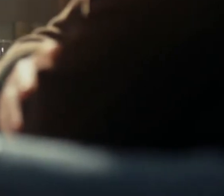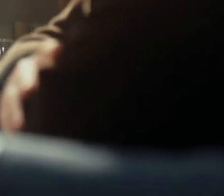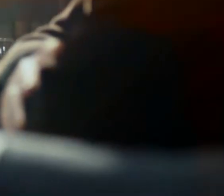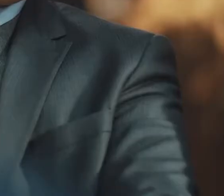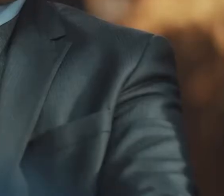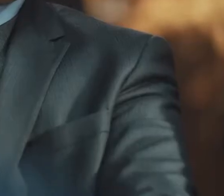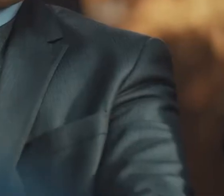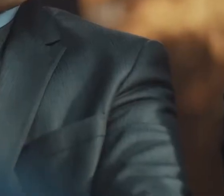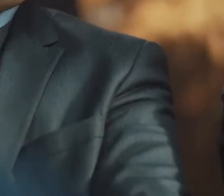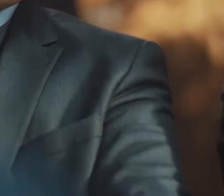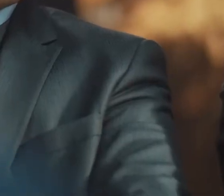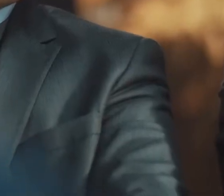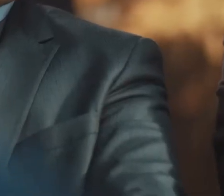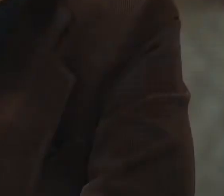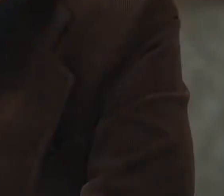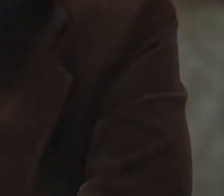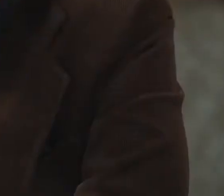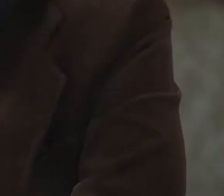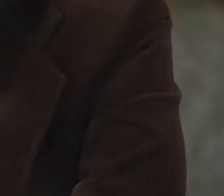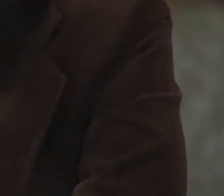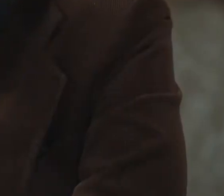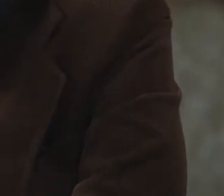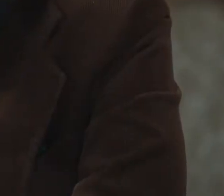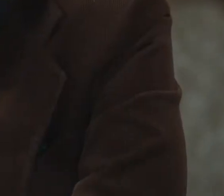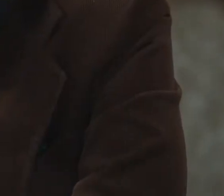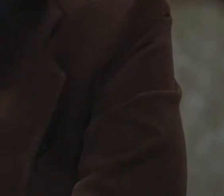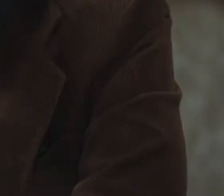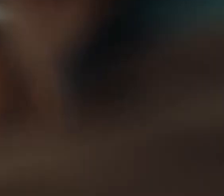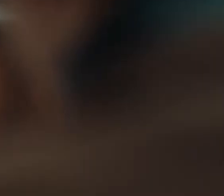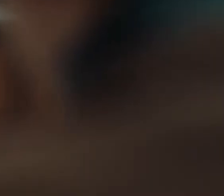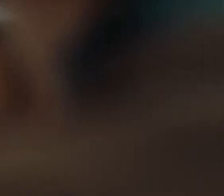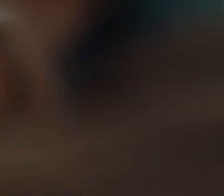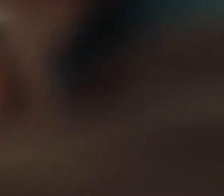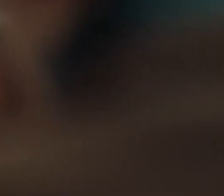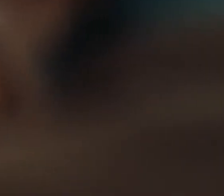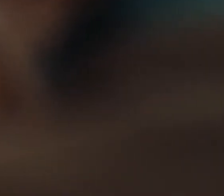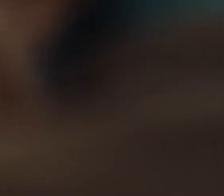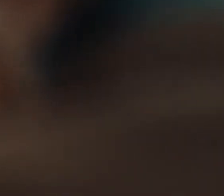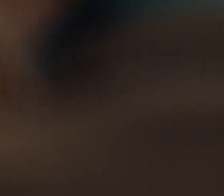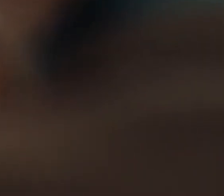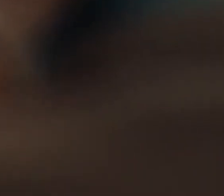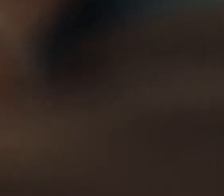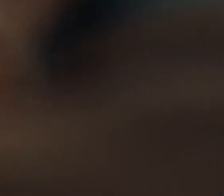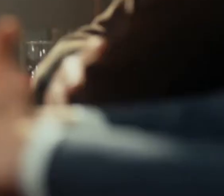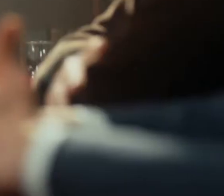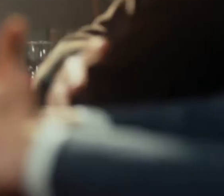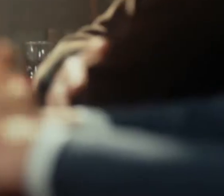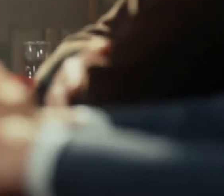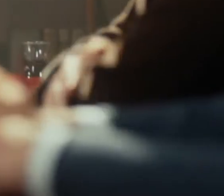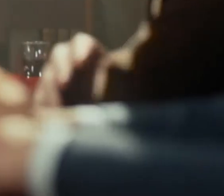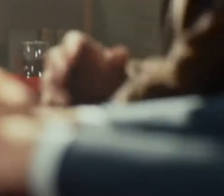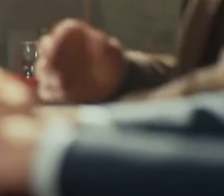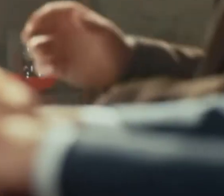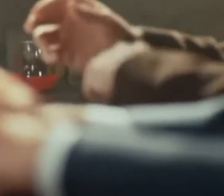gergin, yüzüyle sert, mağrur bakıyor notlarına.